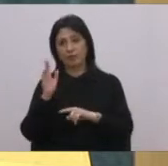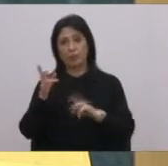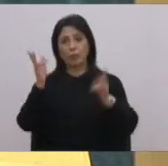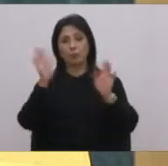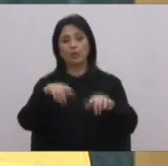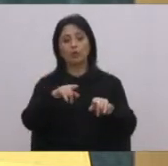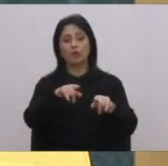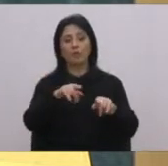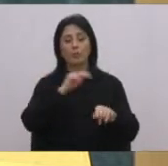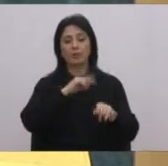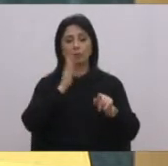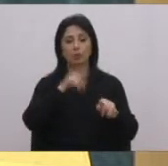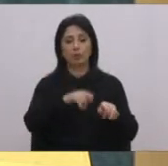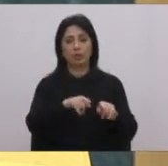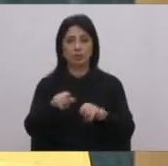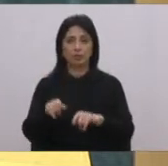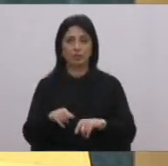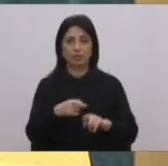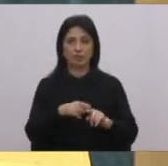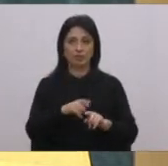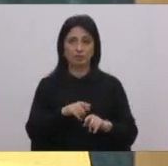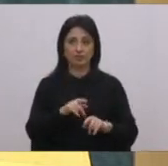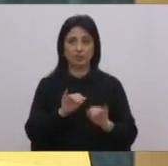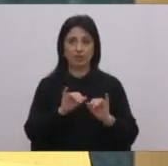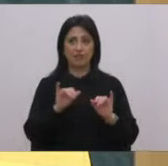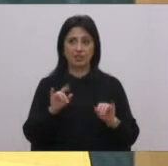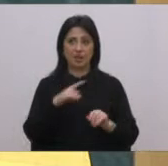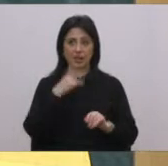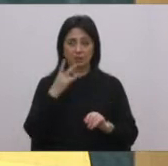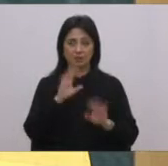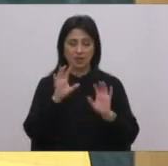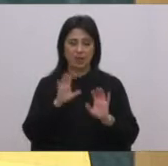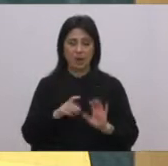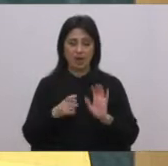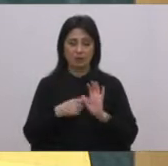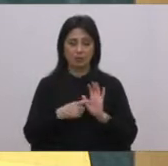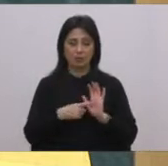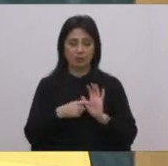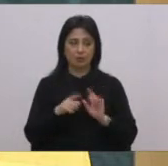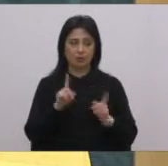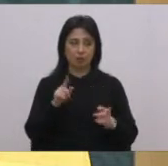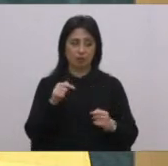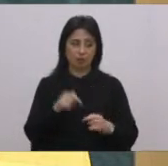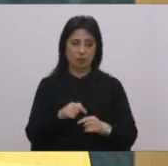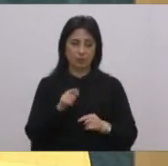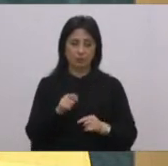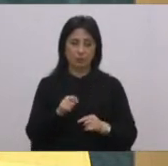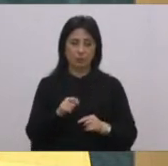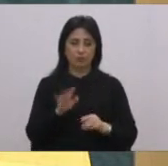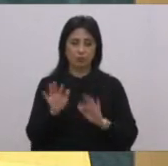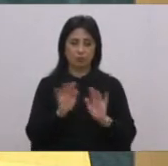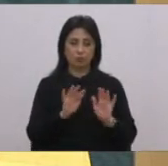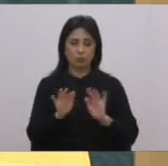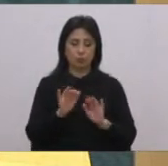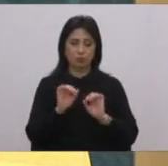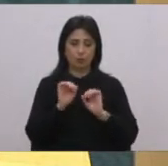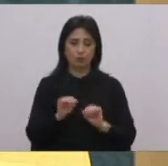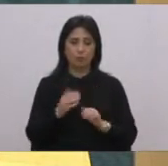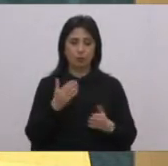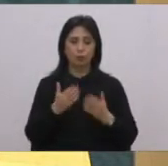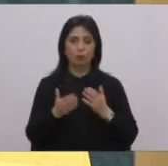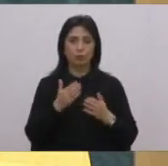მიტოვებული სამუშაოები იქნება შესაბამისად განვითარდეს, რა თქმა უნდა, კანონის და შესაბამისი პროცედურების დაცვით,